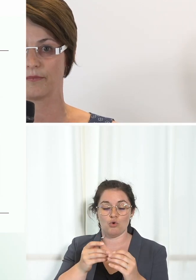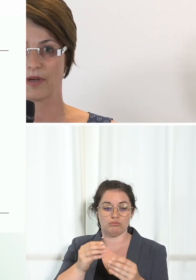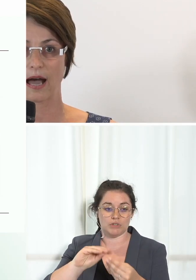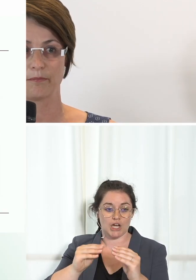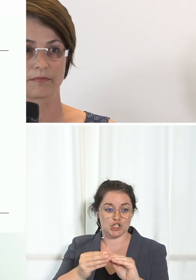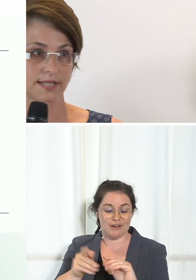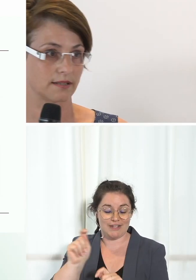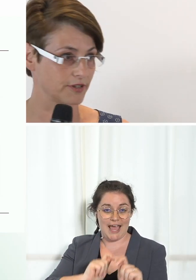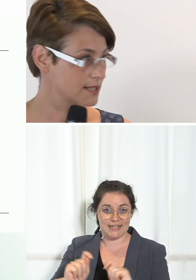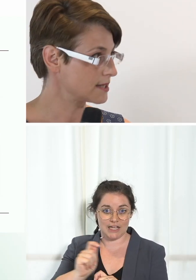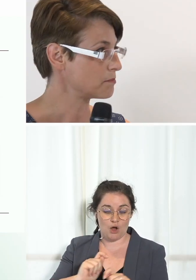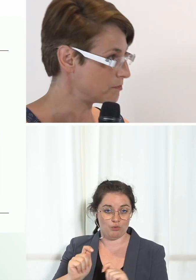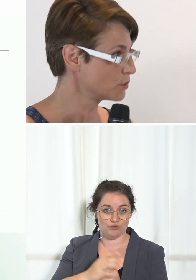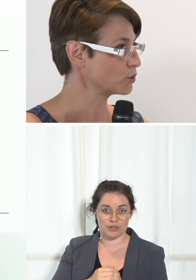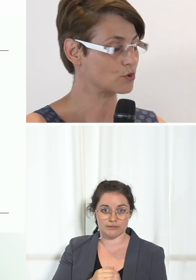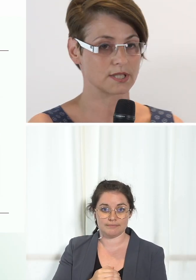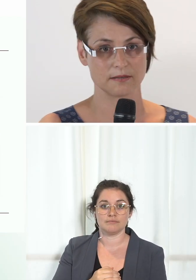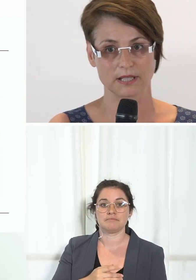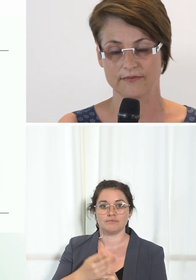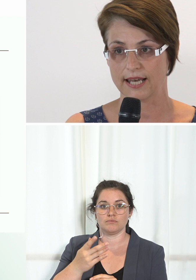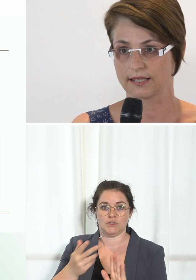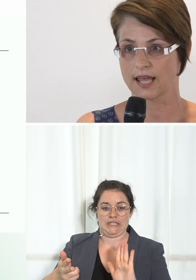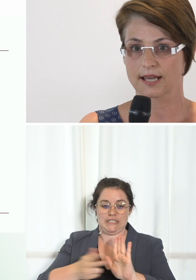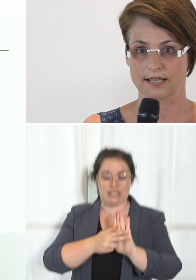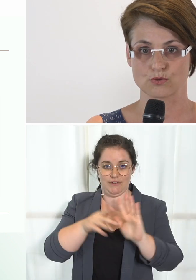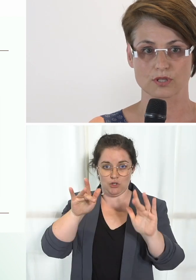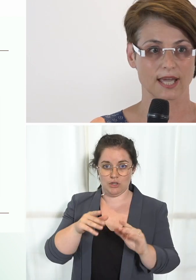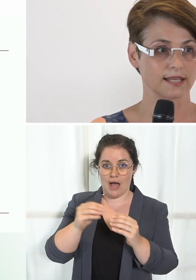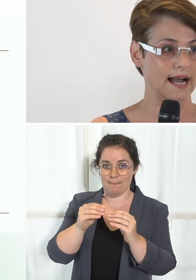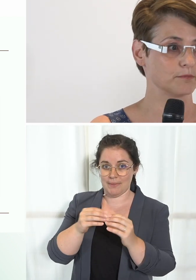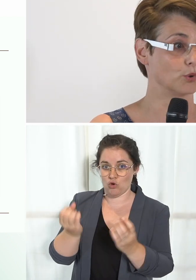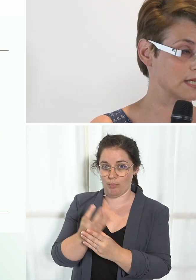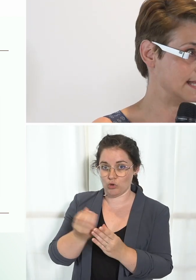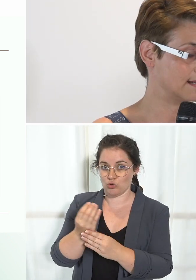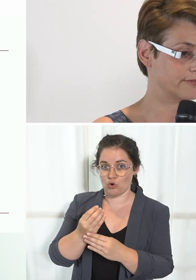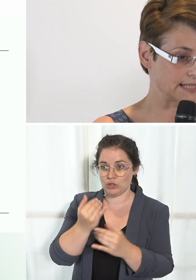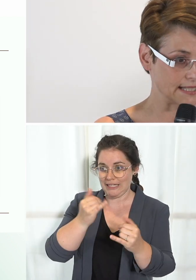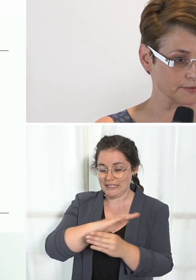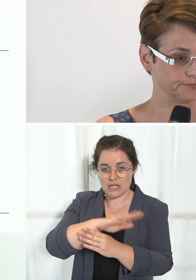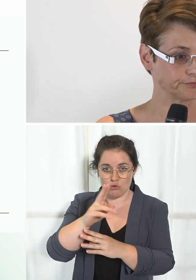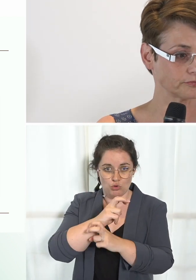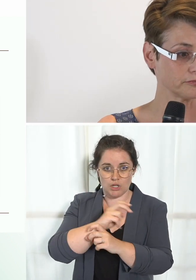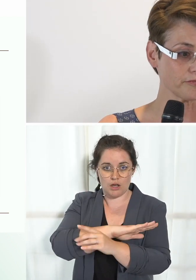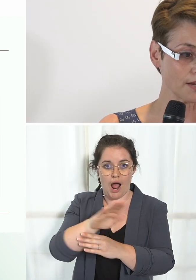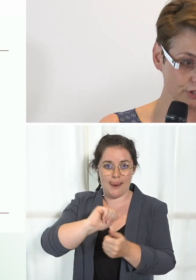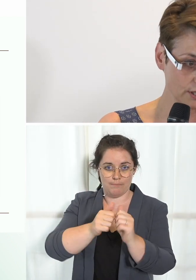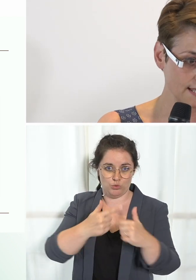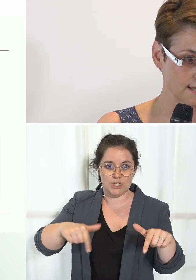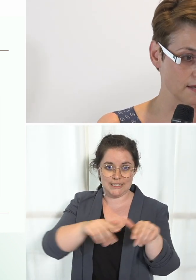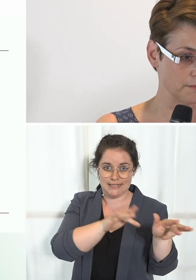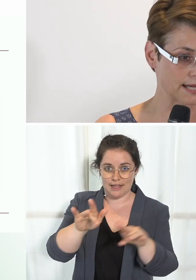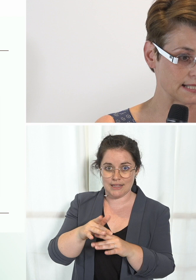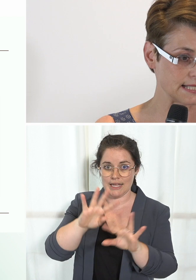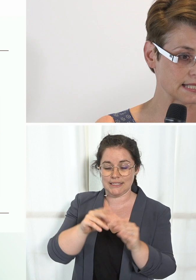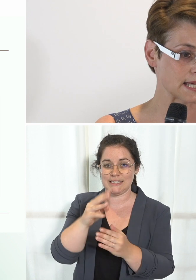Wir haben zertifizierte Bioprodukte, sind mittlerweile in ganz Österreich in allen Bundesländern vertreten.